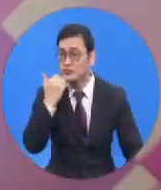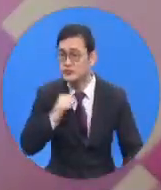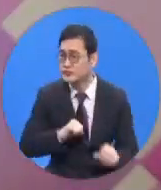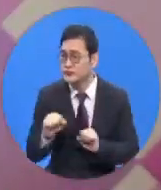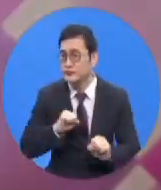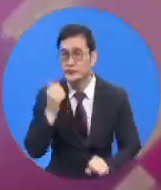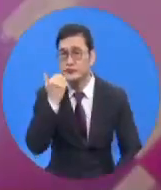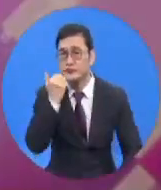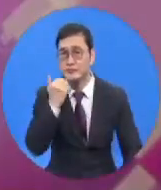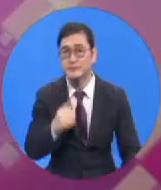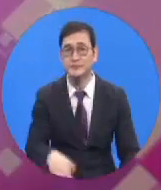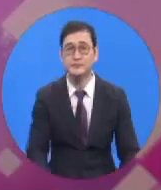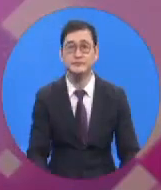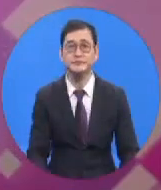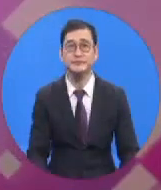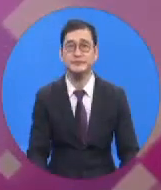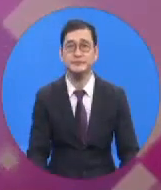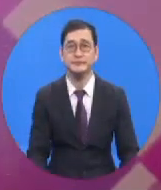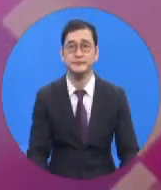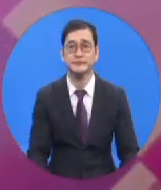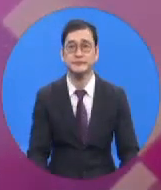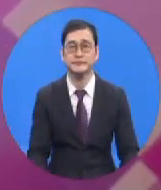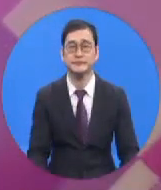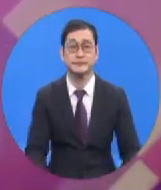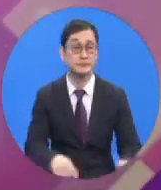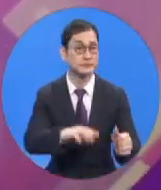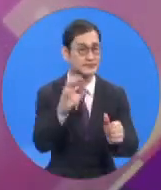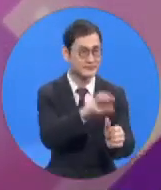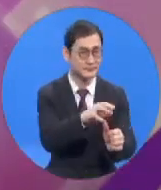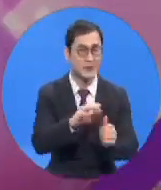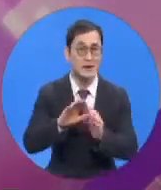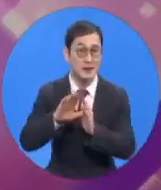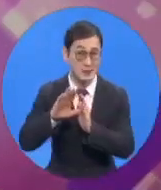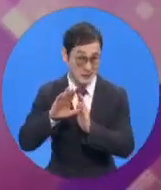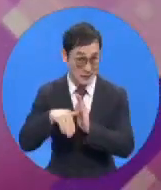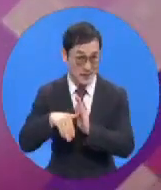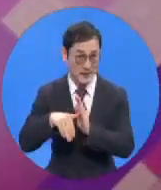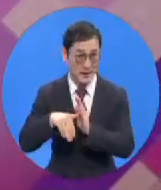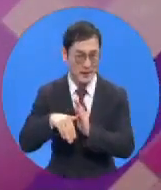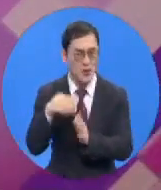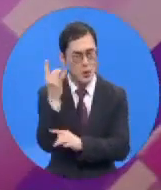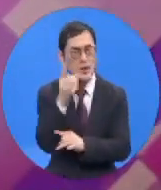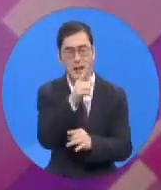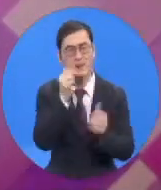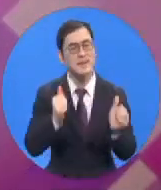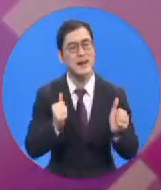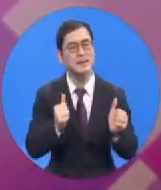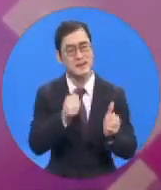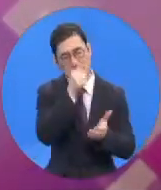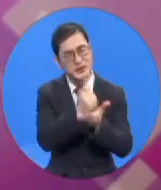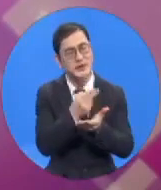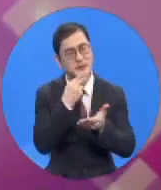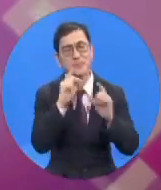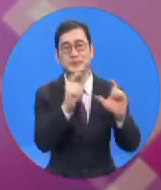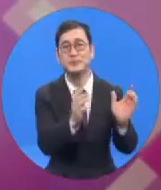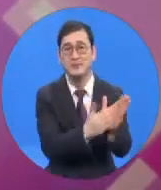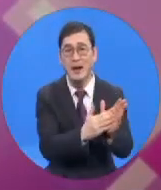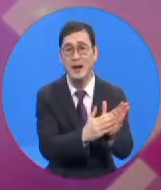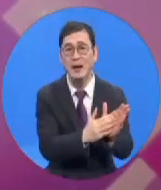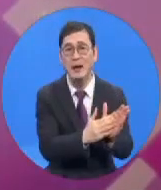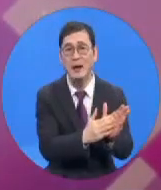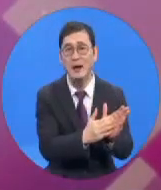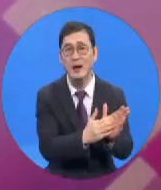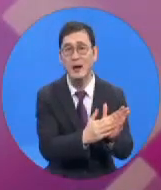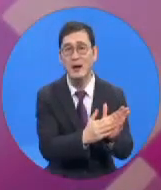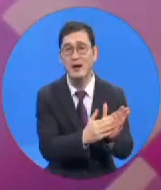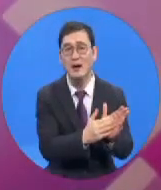김학의 전 법무부 차관을 출국 금지하는 과정에서 이미 무혐의로 끝난 사건 번호, 그리고 존재하지도